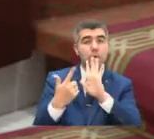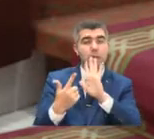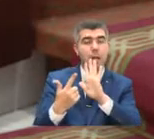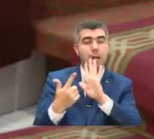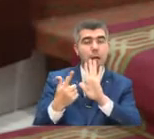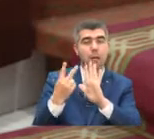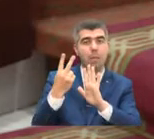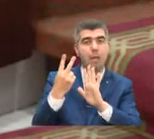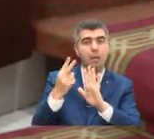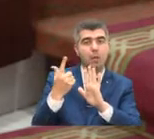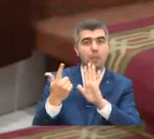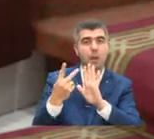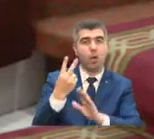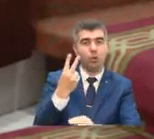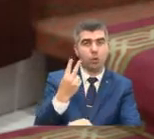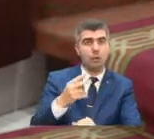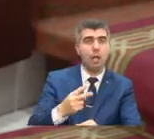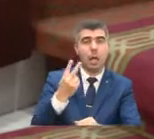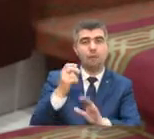76227،